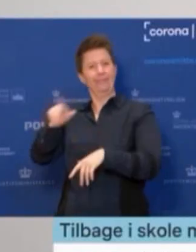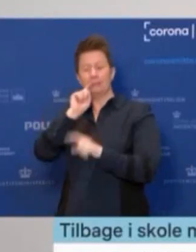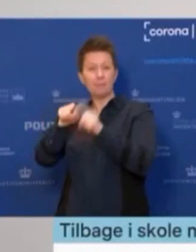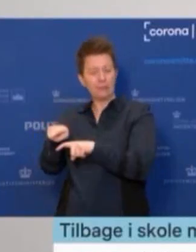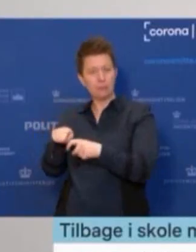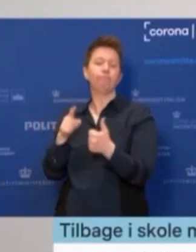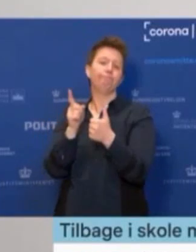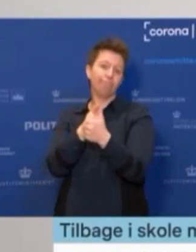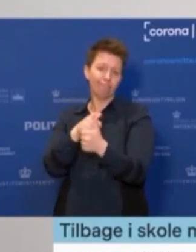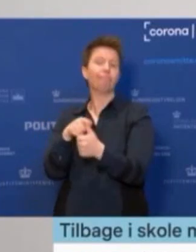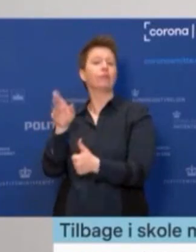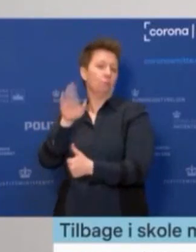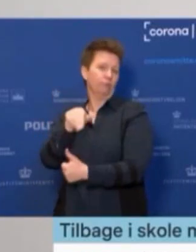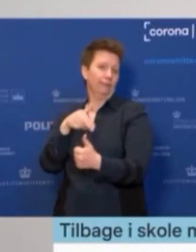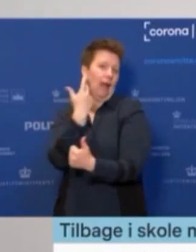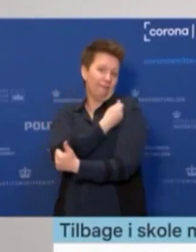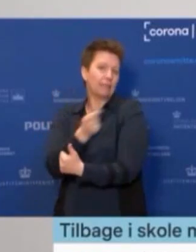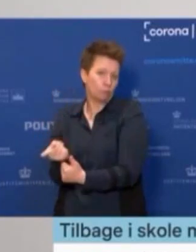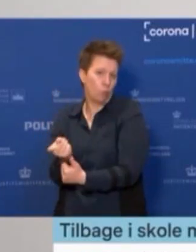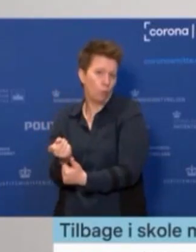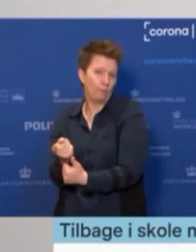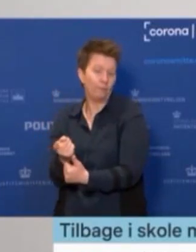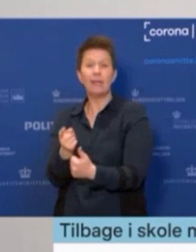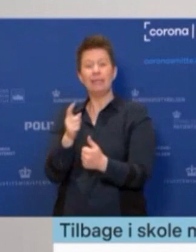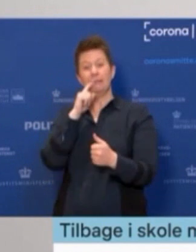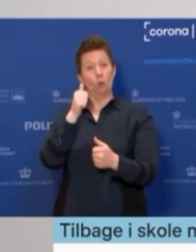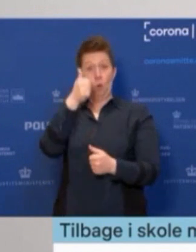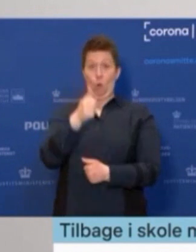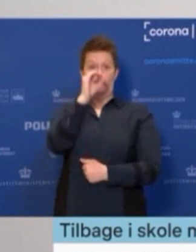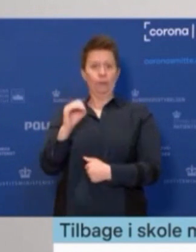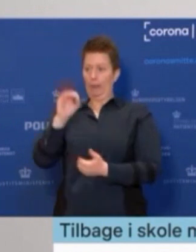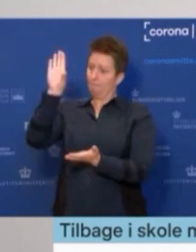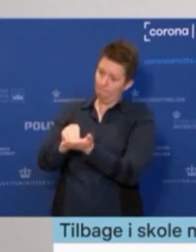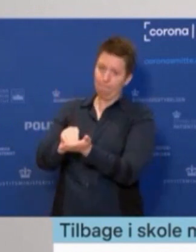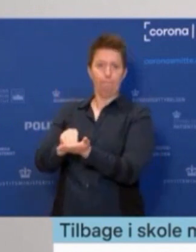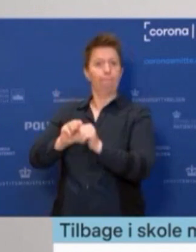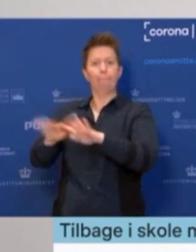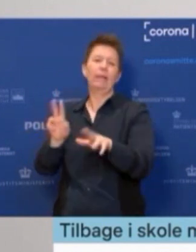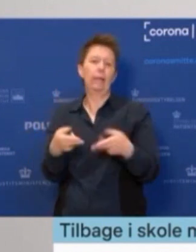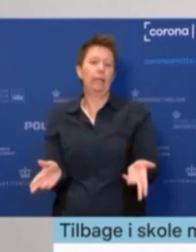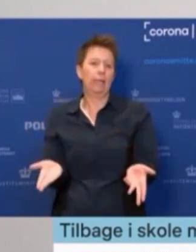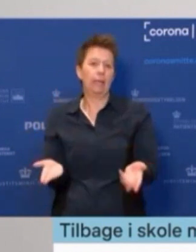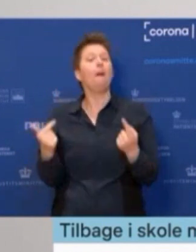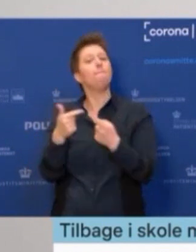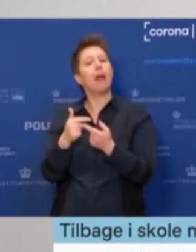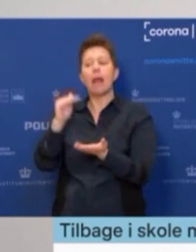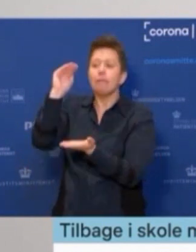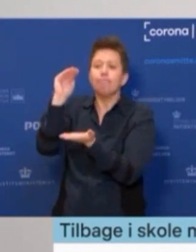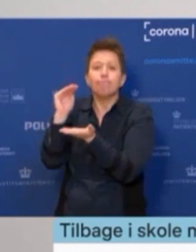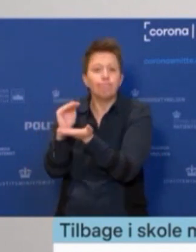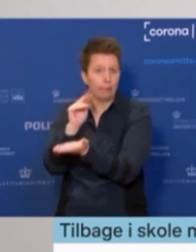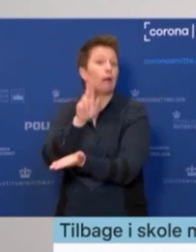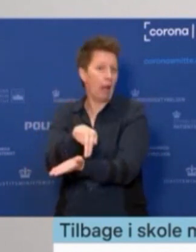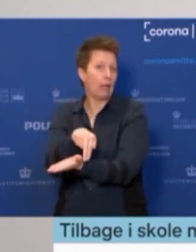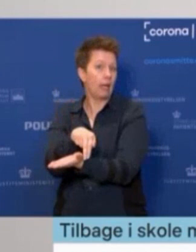Så vi kan ikke undgå smitten på skolerne, men vi kan gøre rigtig meget for at minimere det. Der skal vi tænke på, at vi skal ikke kun bruge et redskab.